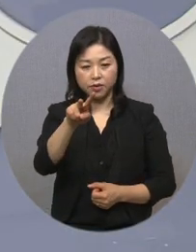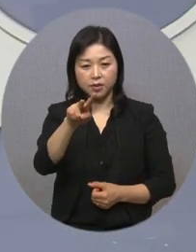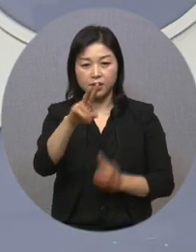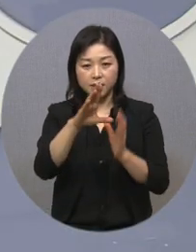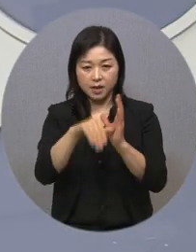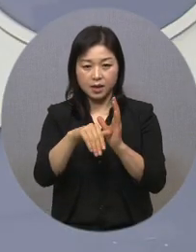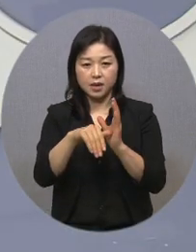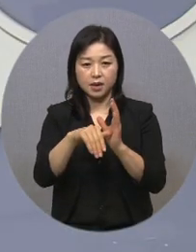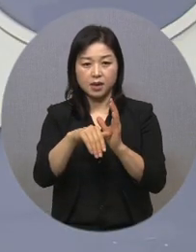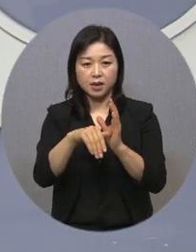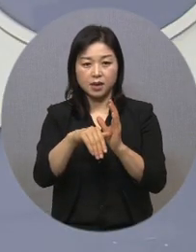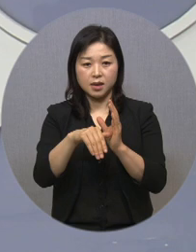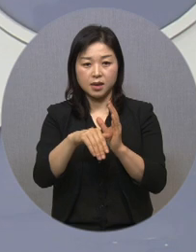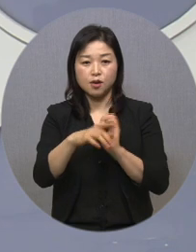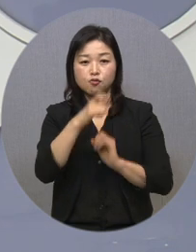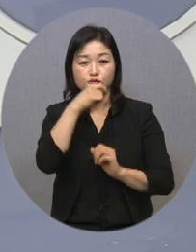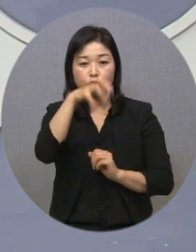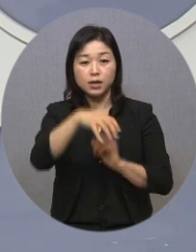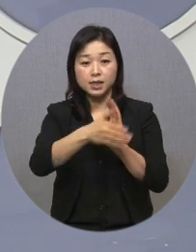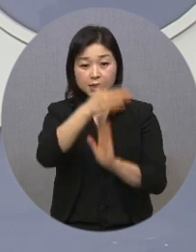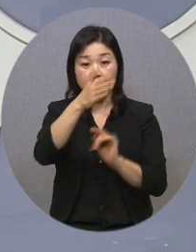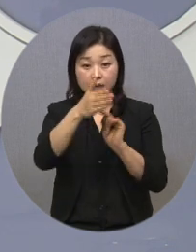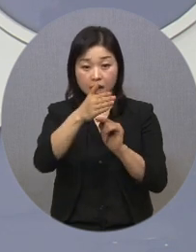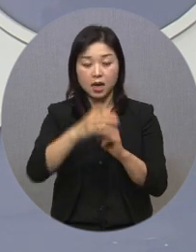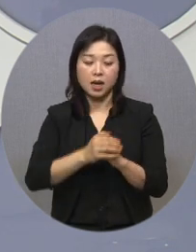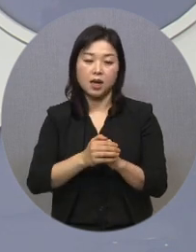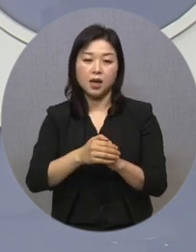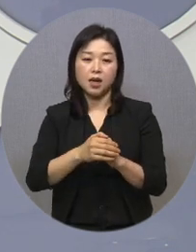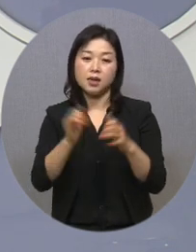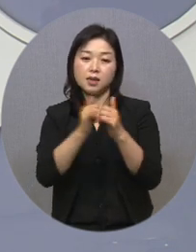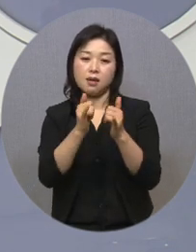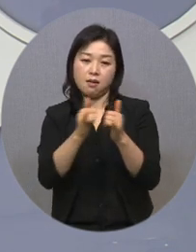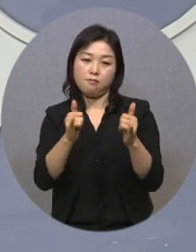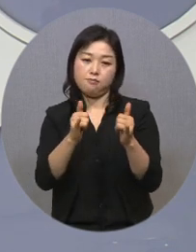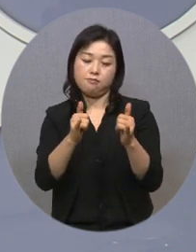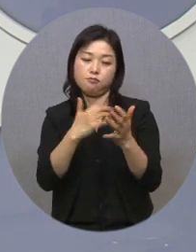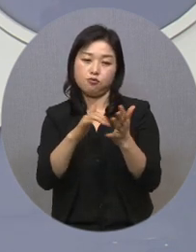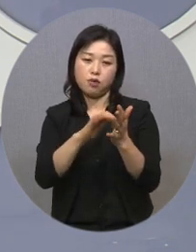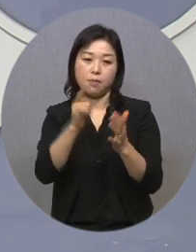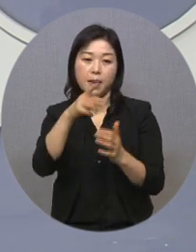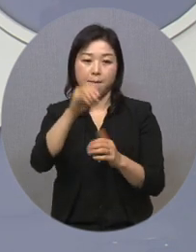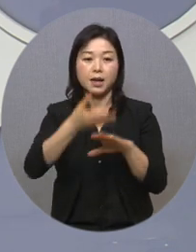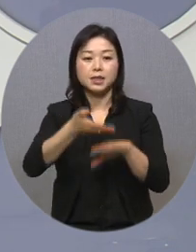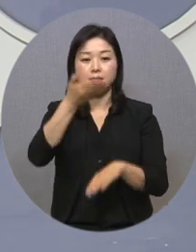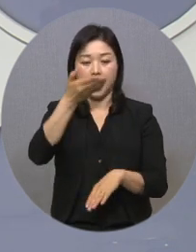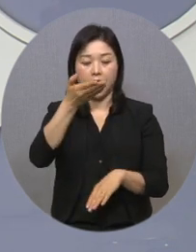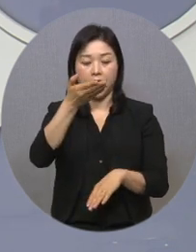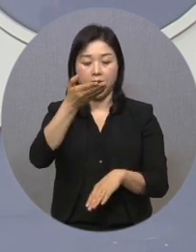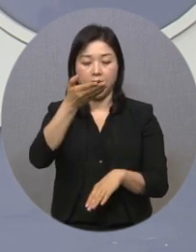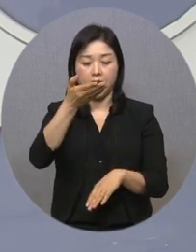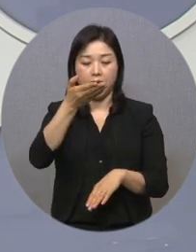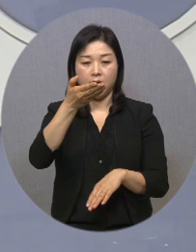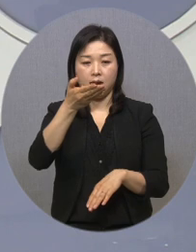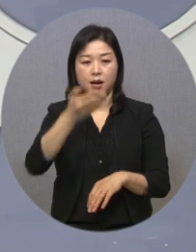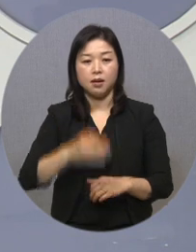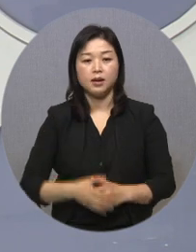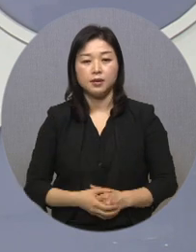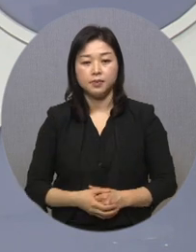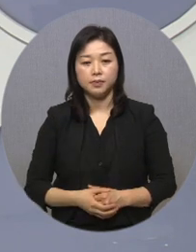2002년도를 기점으로다가 수원시 같은 경우가 100만 이상이 이미 인구가 넘어서는 상황에